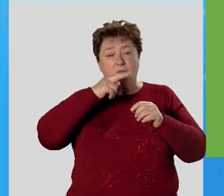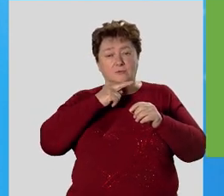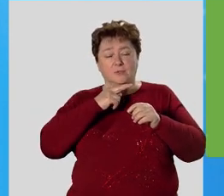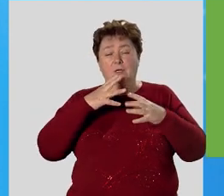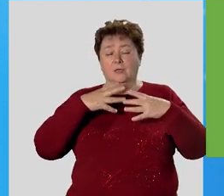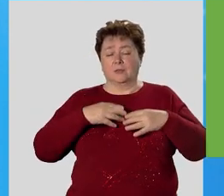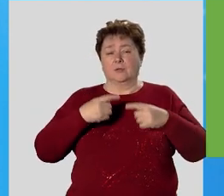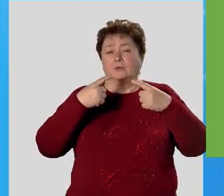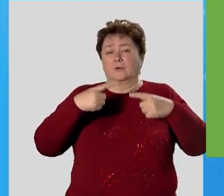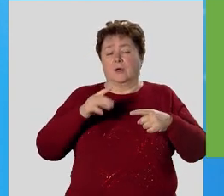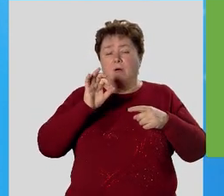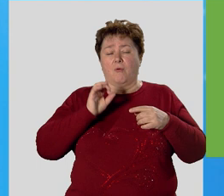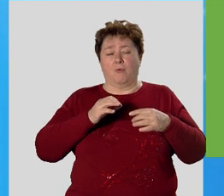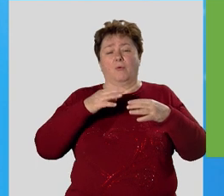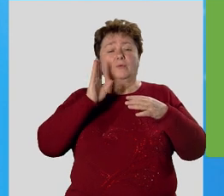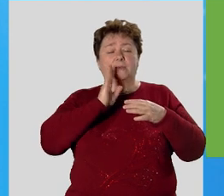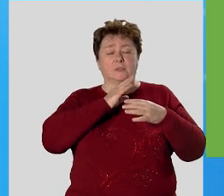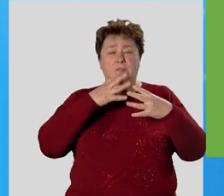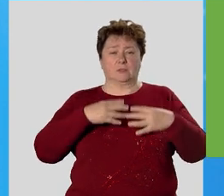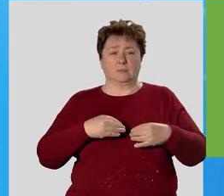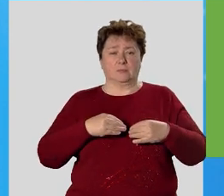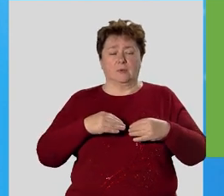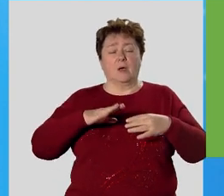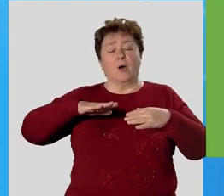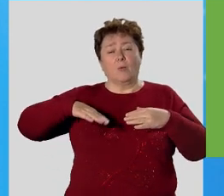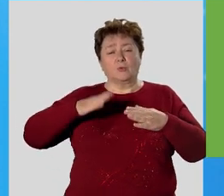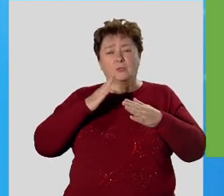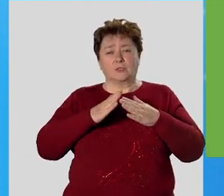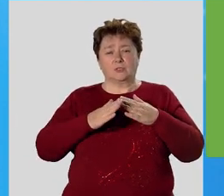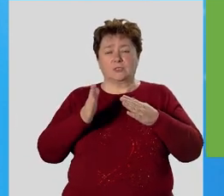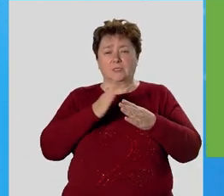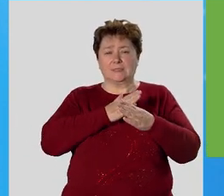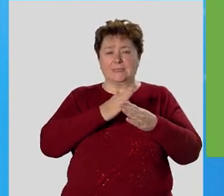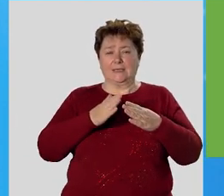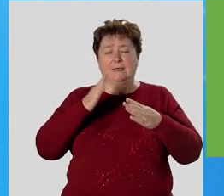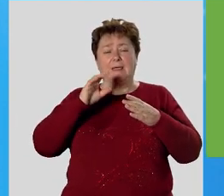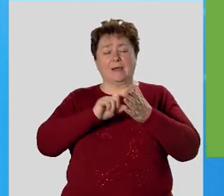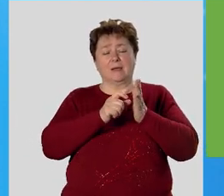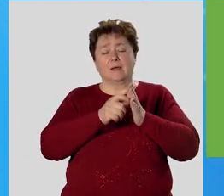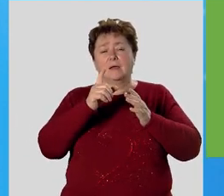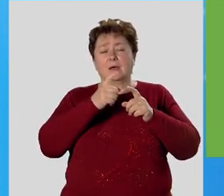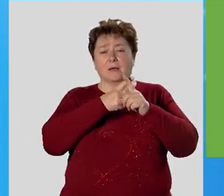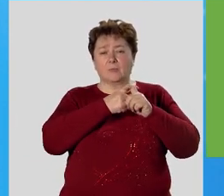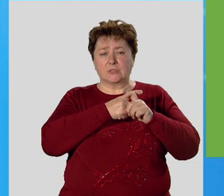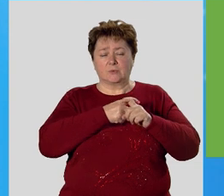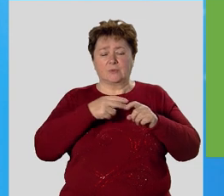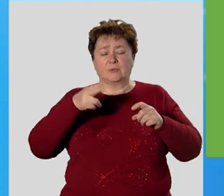организма, другая от материнского. После завершения деления клетки